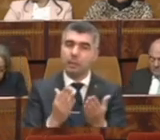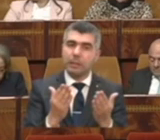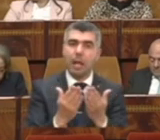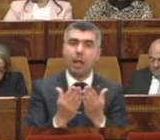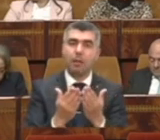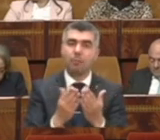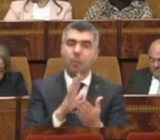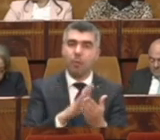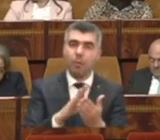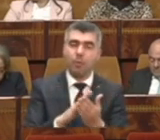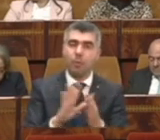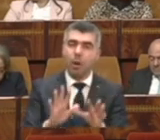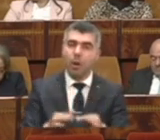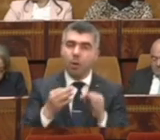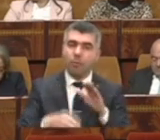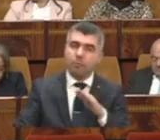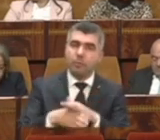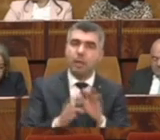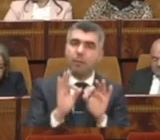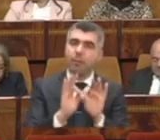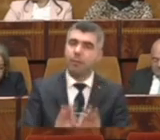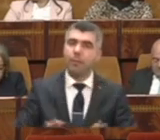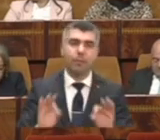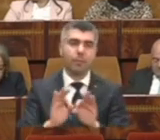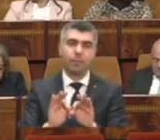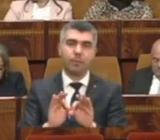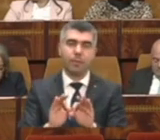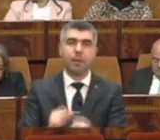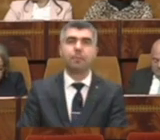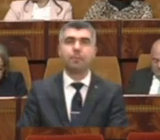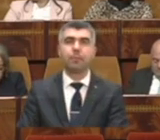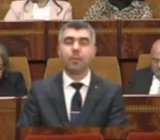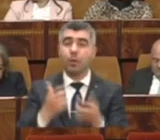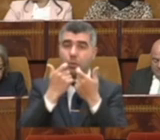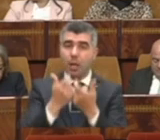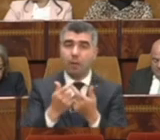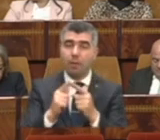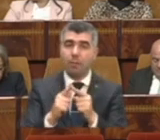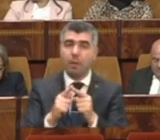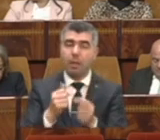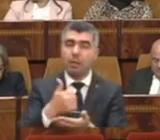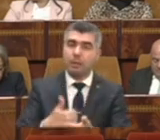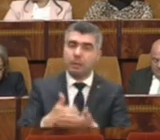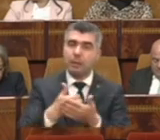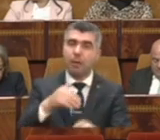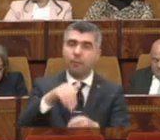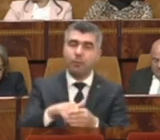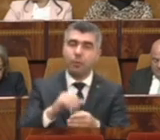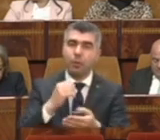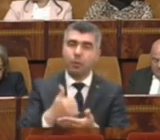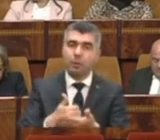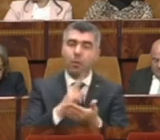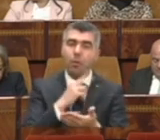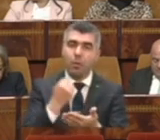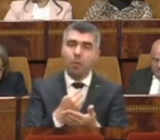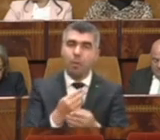يعطينا سيستيماتيكمون الهدر المدرسي. في الوقت اللي كنشوفوا بأنه الدعم ديال المقاصة مشى لأتاي والسكر